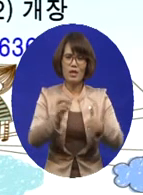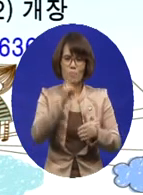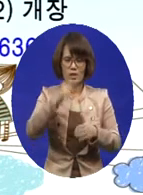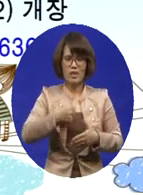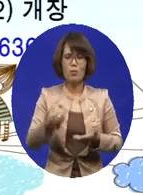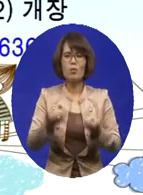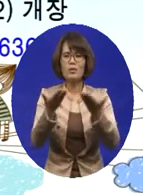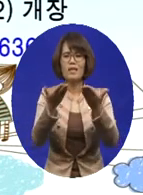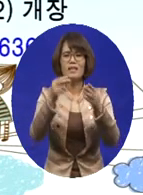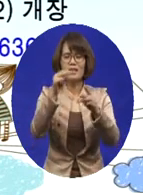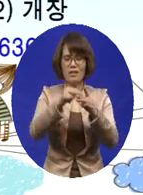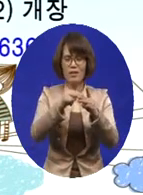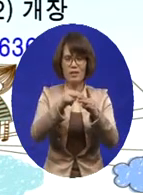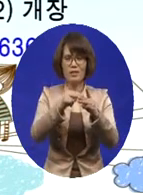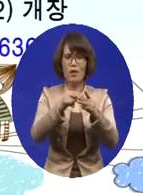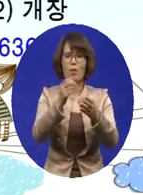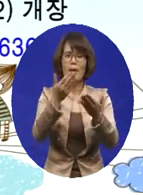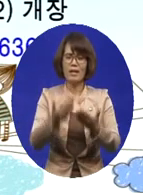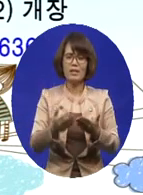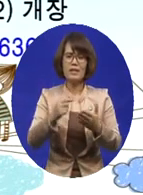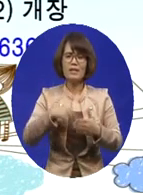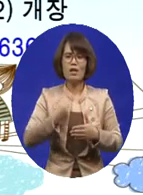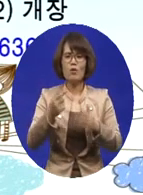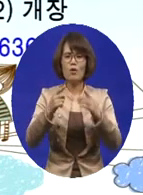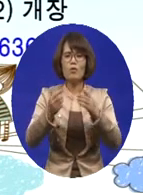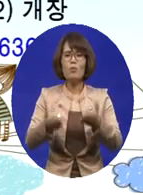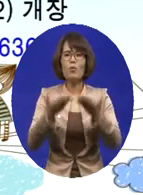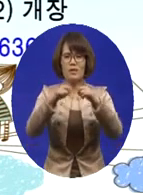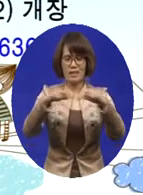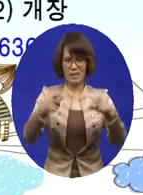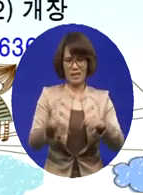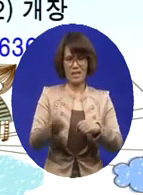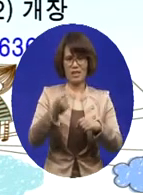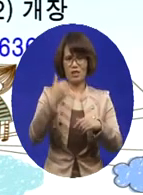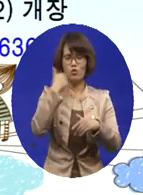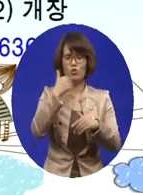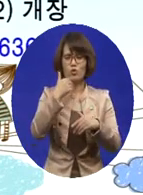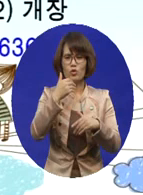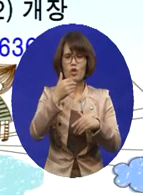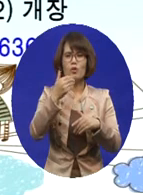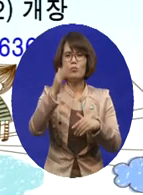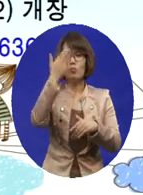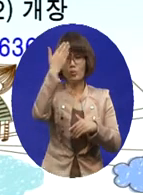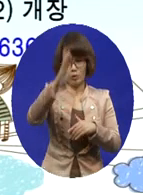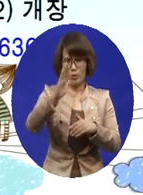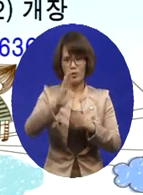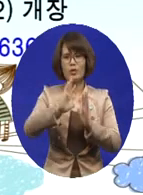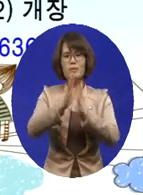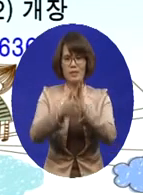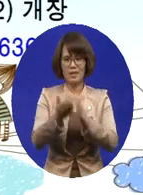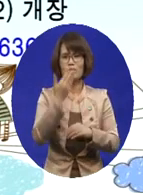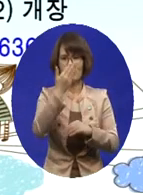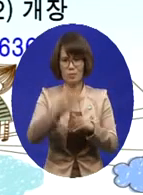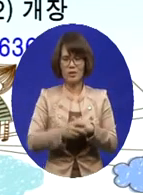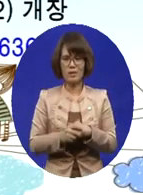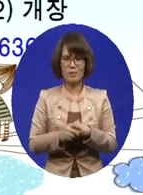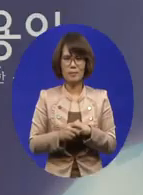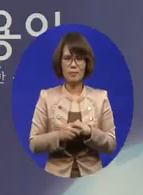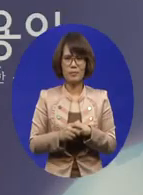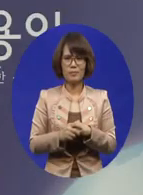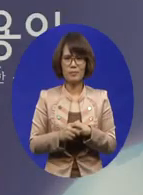용인시 자원봉사센터에서 발행한 자원봉사자증을 소지한 사람은 한국민속촌을 무료로 입장할 수 있습니다.